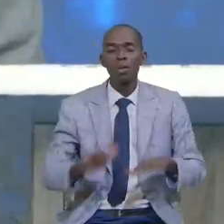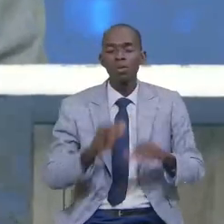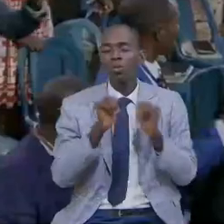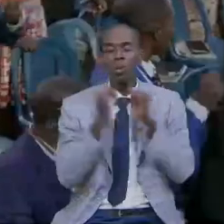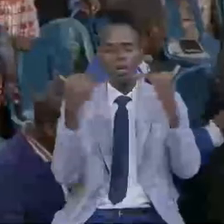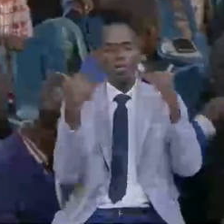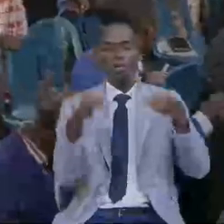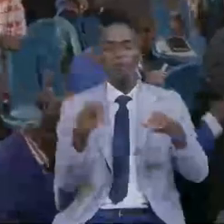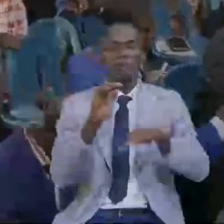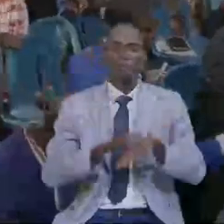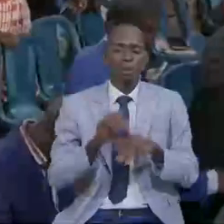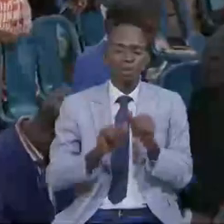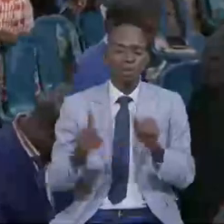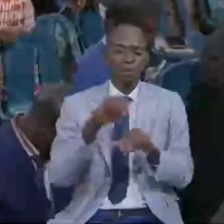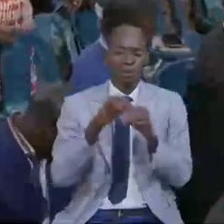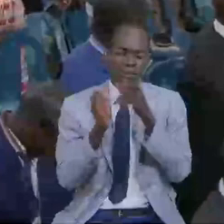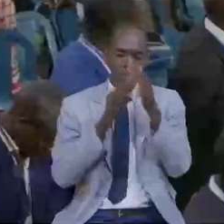de Jésus.